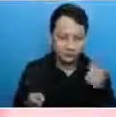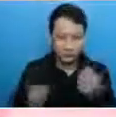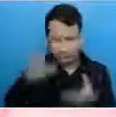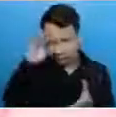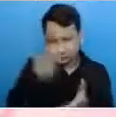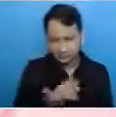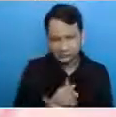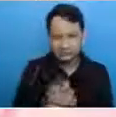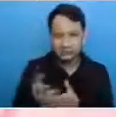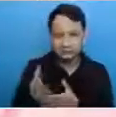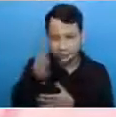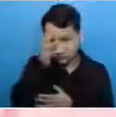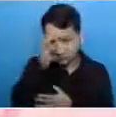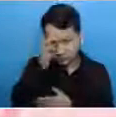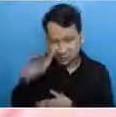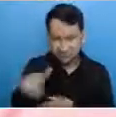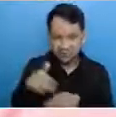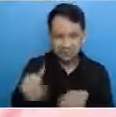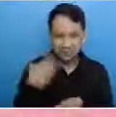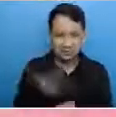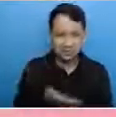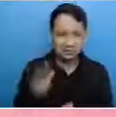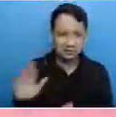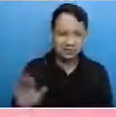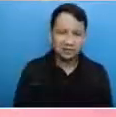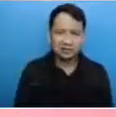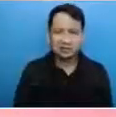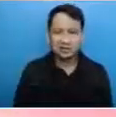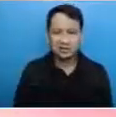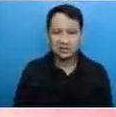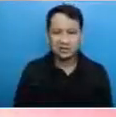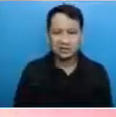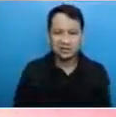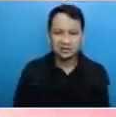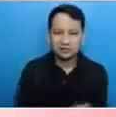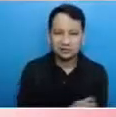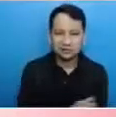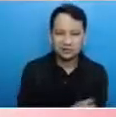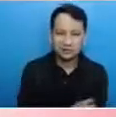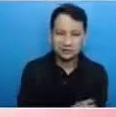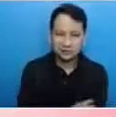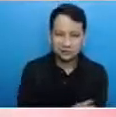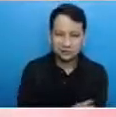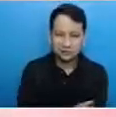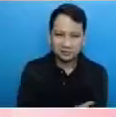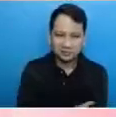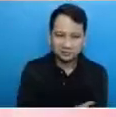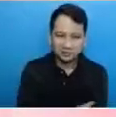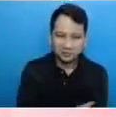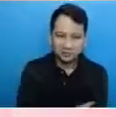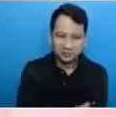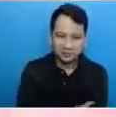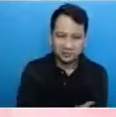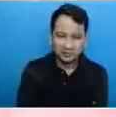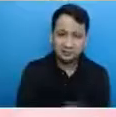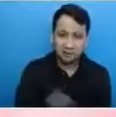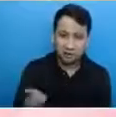Sa akin po ang tawag po ng aking anak ay mama or papa po. Hindi niya po maintindihan ka nung itatawag niya sa